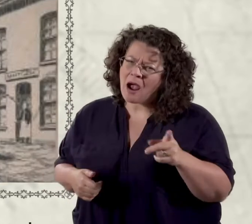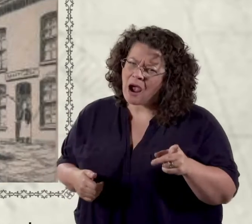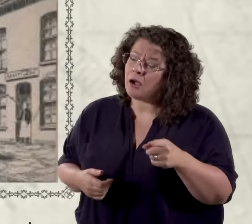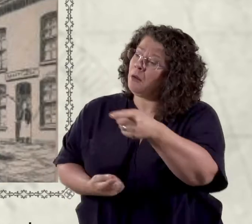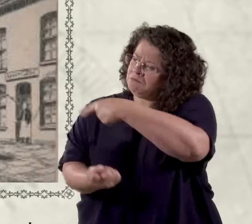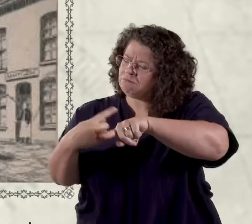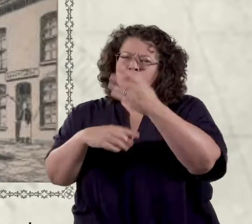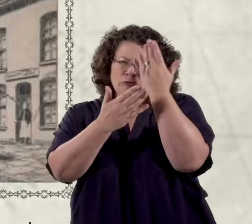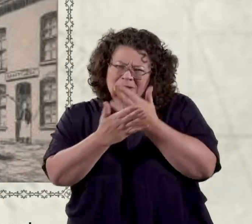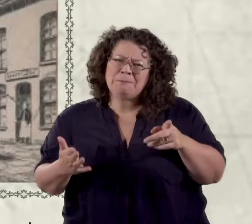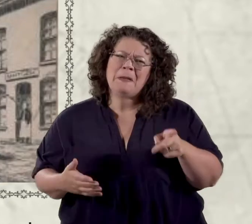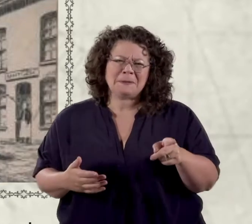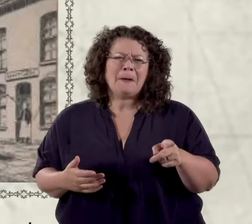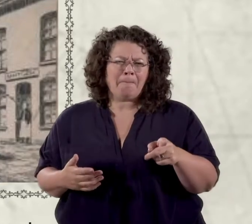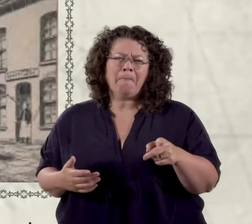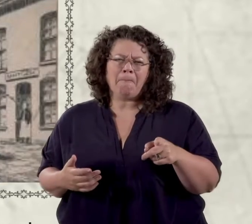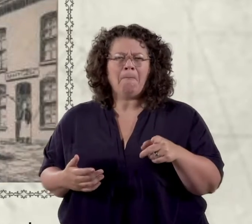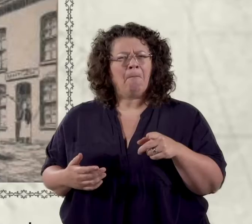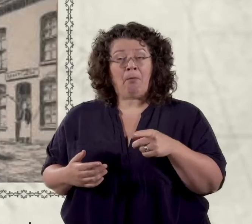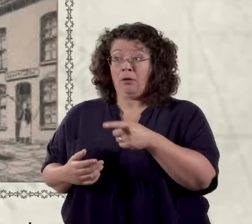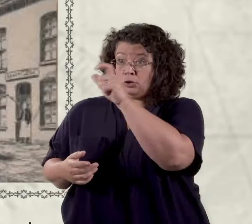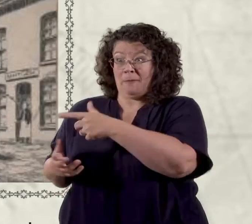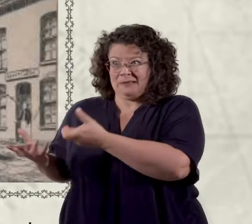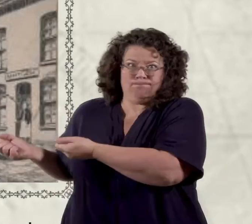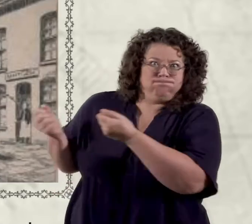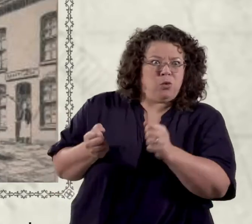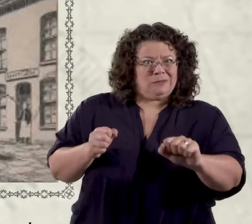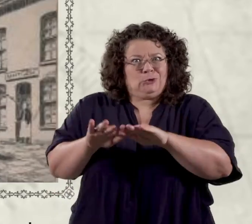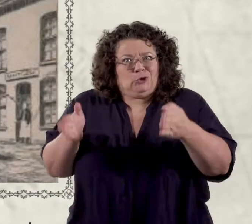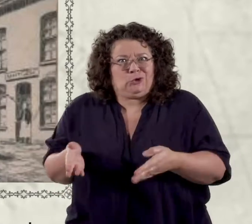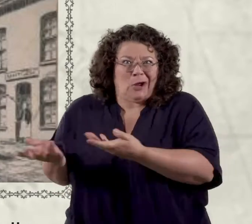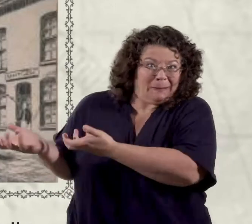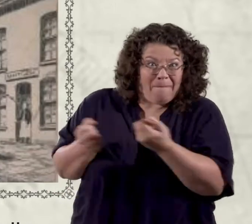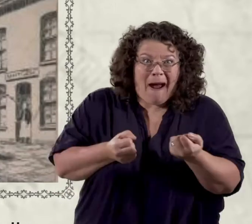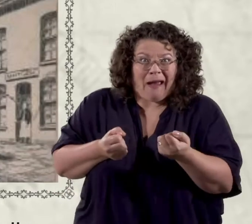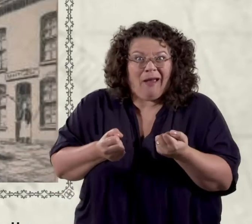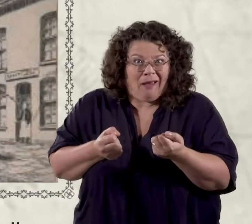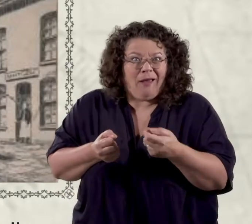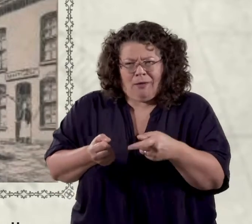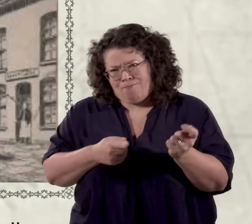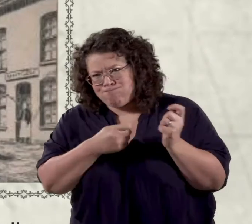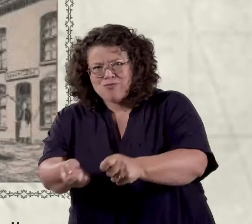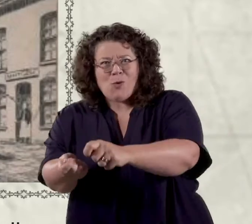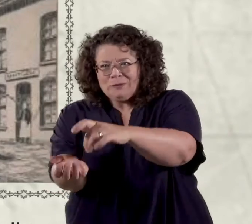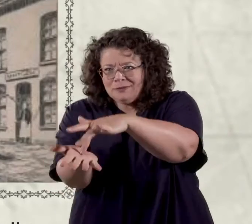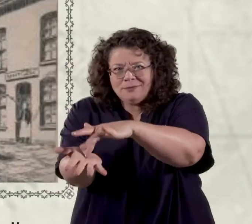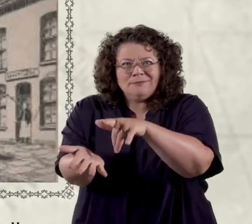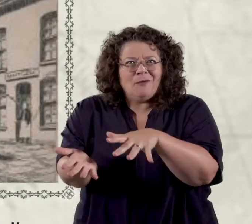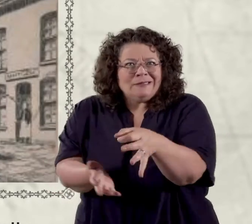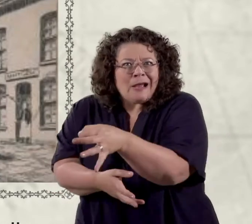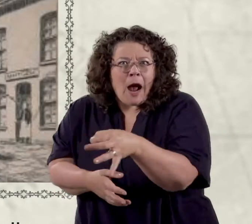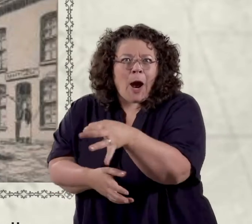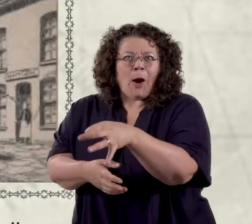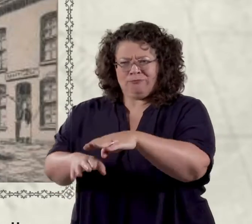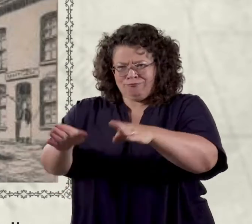A oedd rhywun hyd yn oed wedi llwyddo torri mewn I tŷ y bailiffs a gael ei gistau nôl, dod o fe I canol y dref a roi ar y llawr